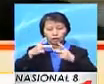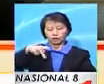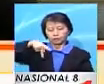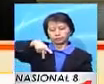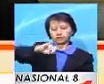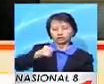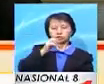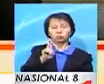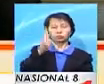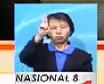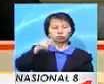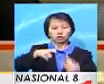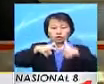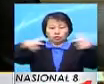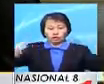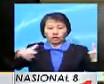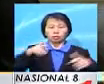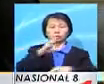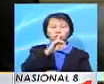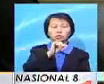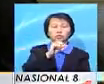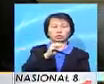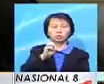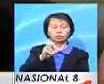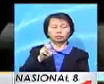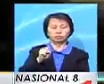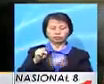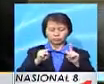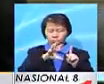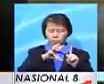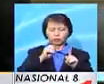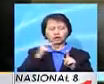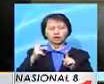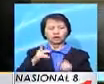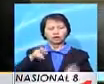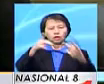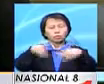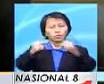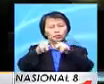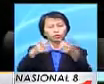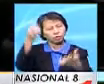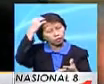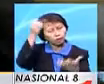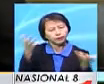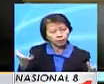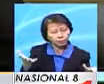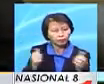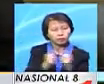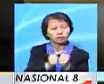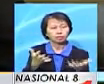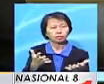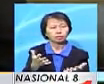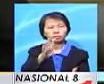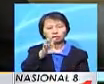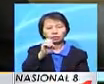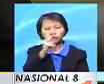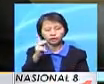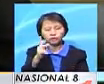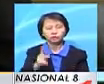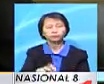Utara dibesarkan menjadi Damansara, 150,000 pengundi. Di Kuala Selangor, berapa pengundi? Tak sampai 50,000.